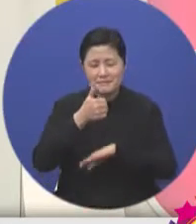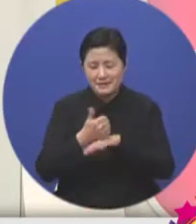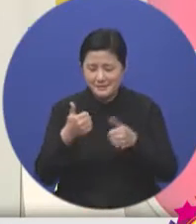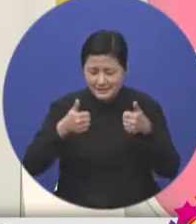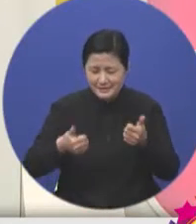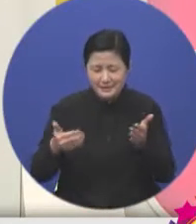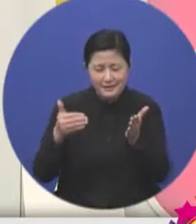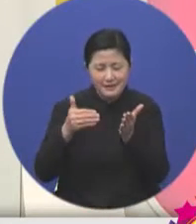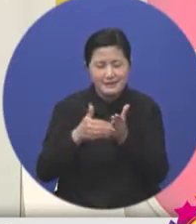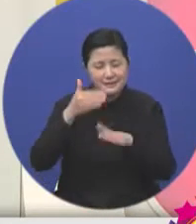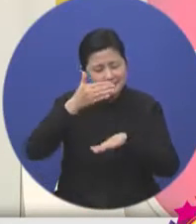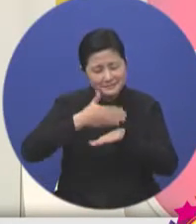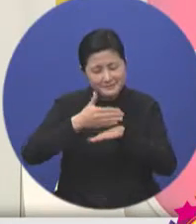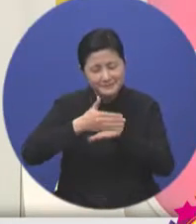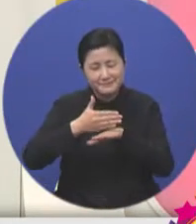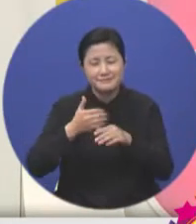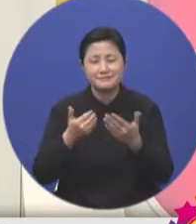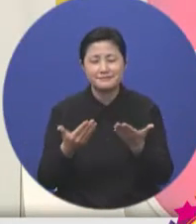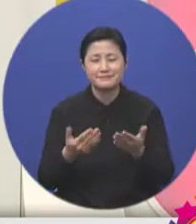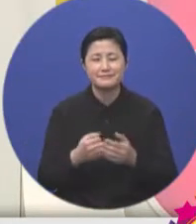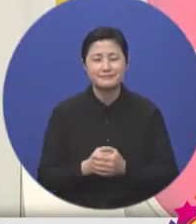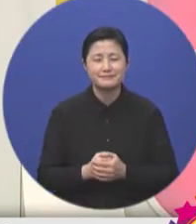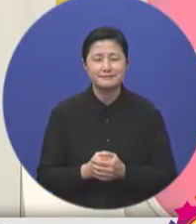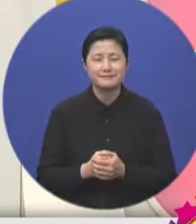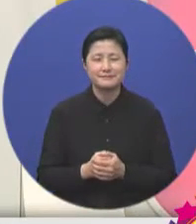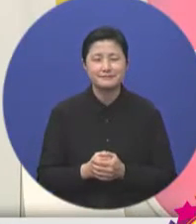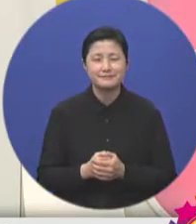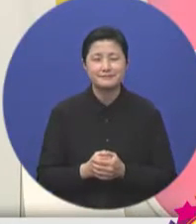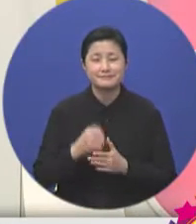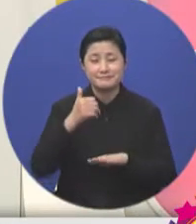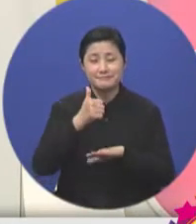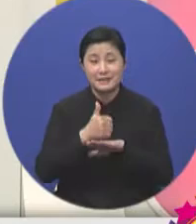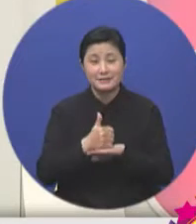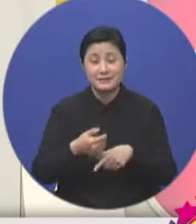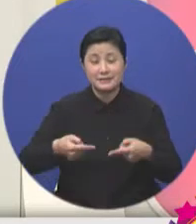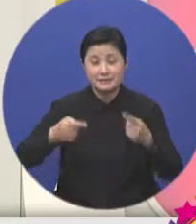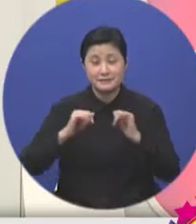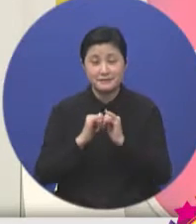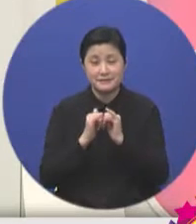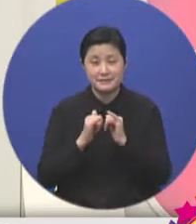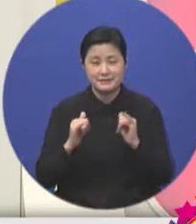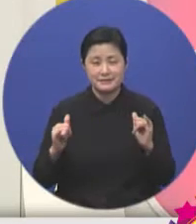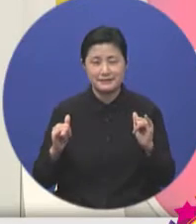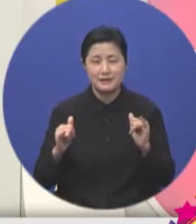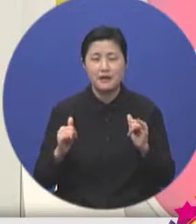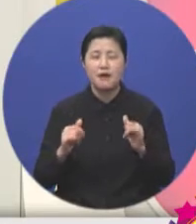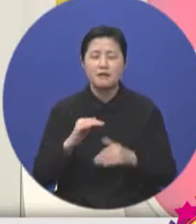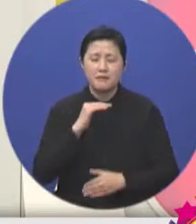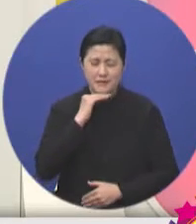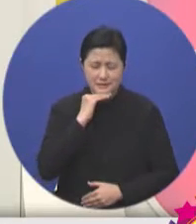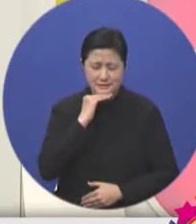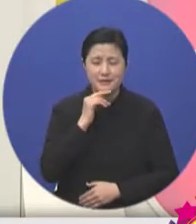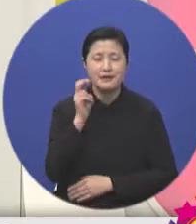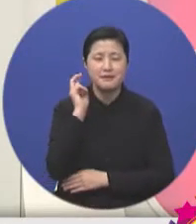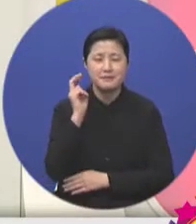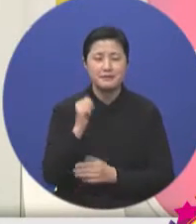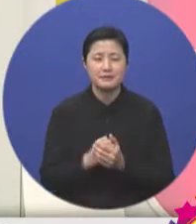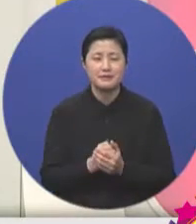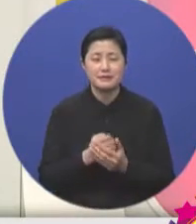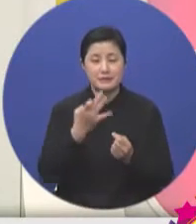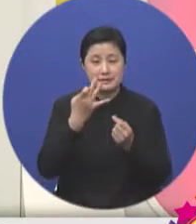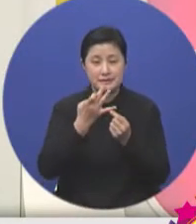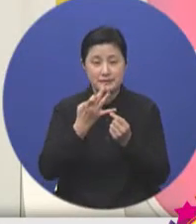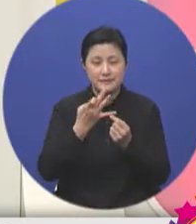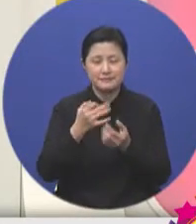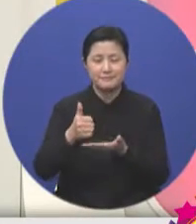인사까지 감사합니다. 감사합니다. 자 마지막 또 참가자죠? 그래요. 많이 많이 기다리셨을 것 같아요. 14번째